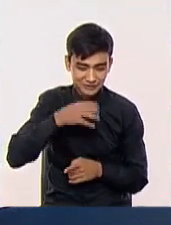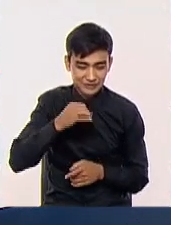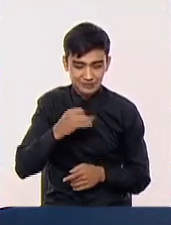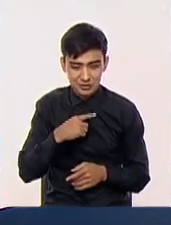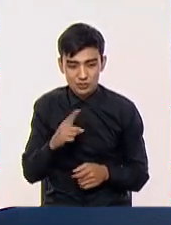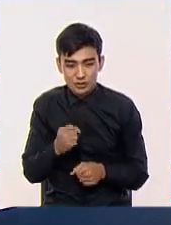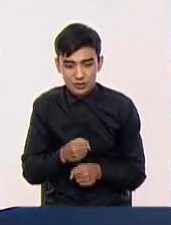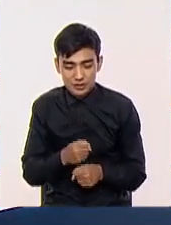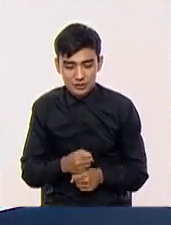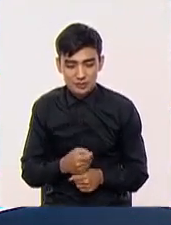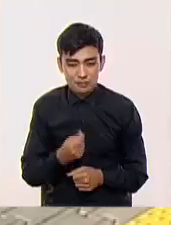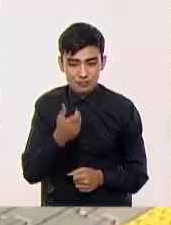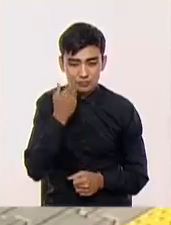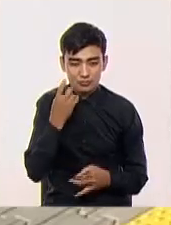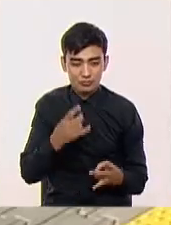табуға мәжбүрміз дейді.